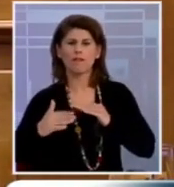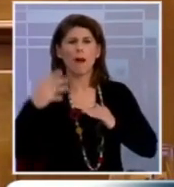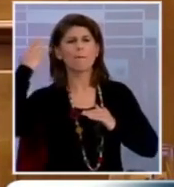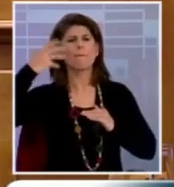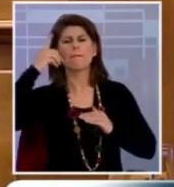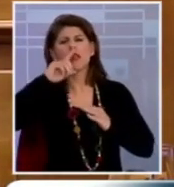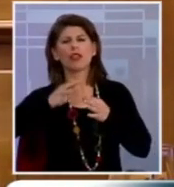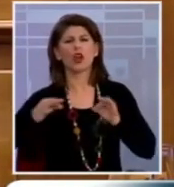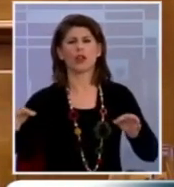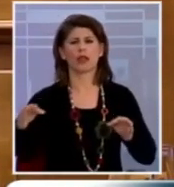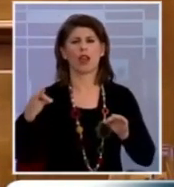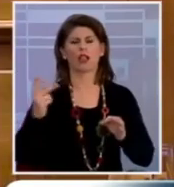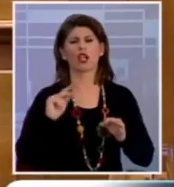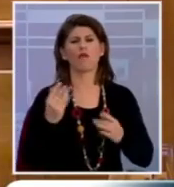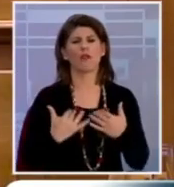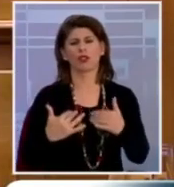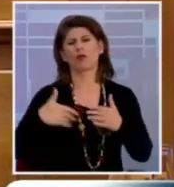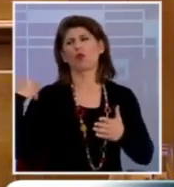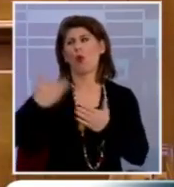του νεοφιλελευθερισμού επί τόσα χρόνια.